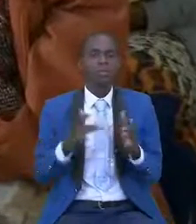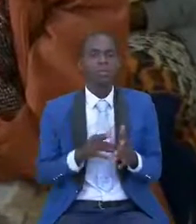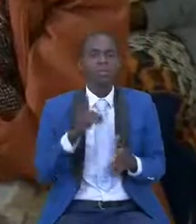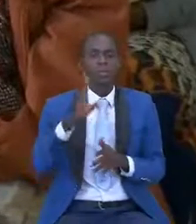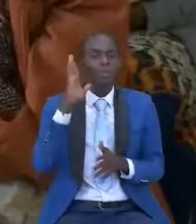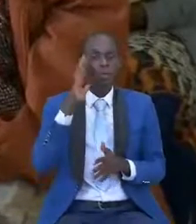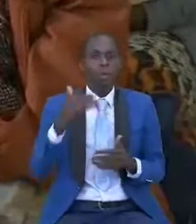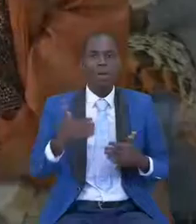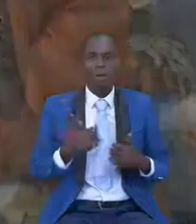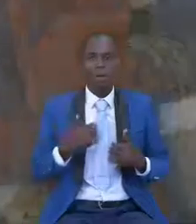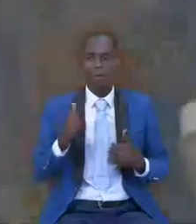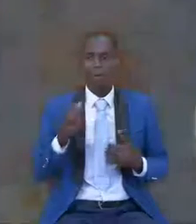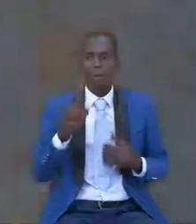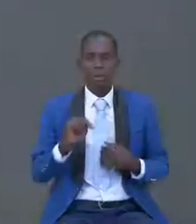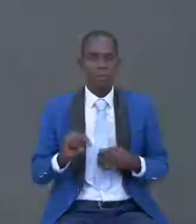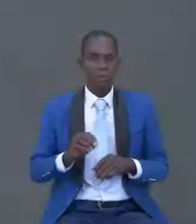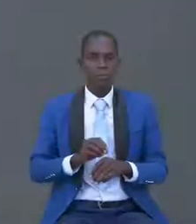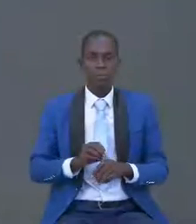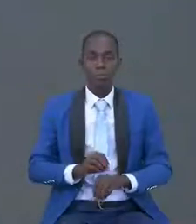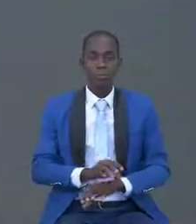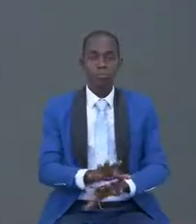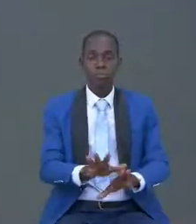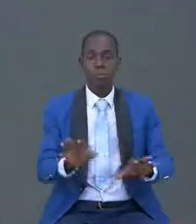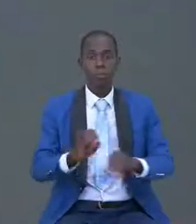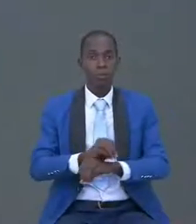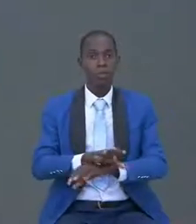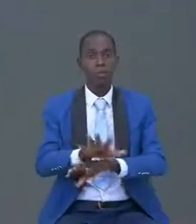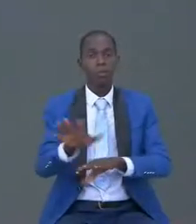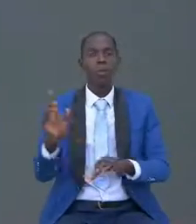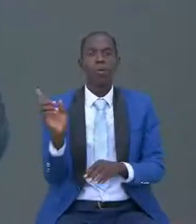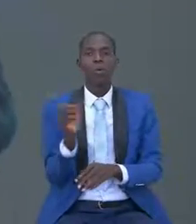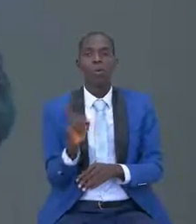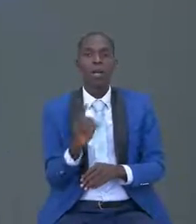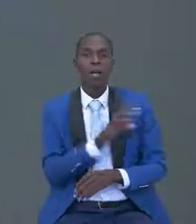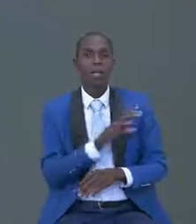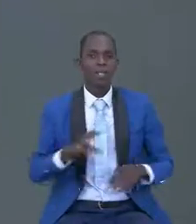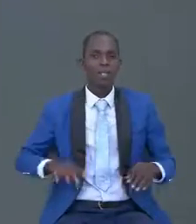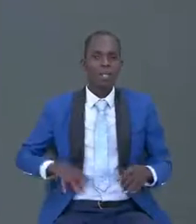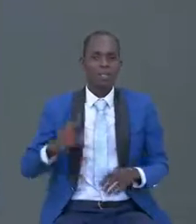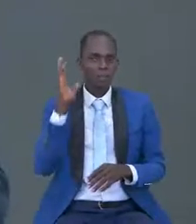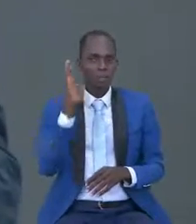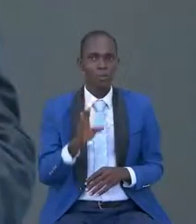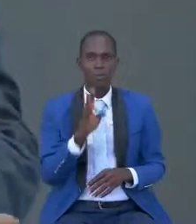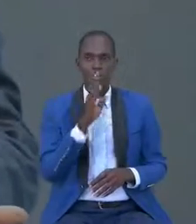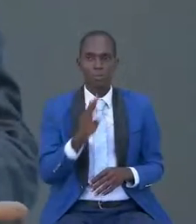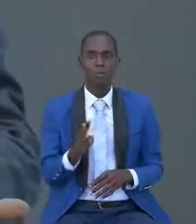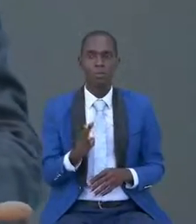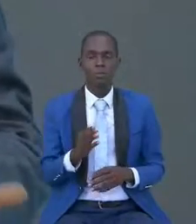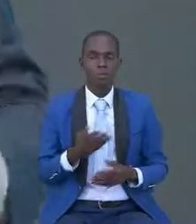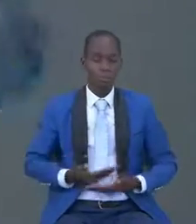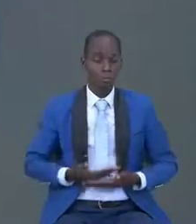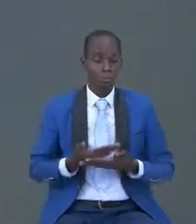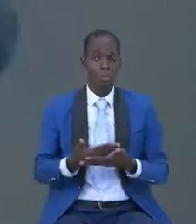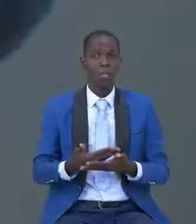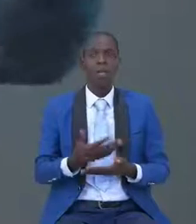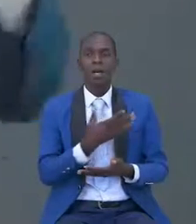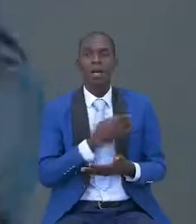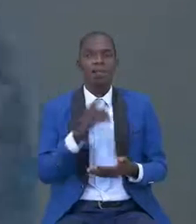une influence où Christ sera nommé. Et